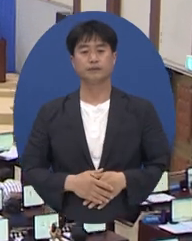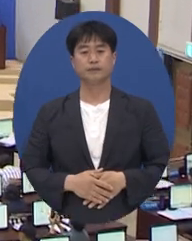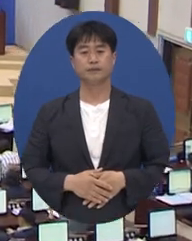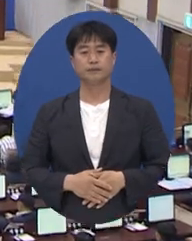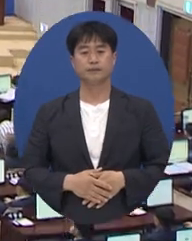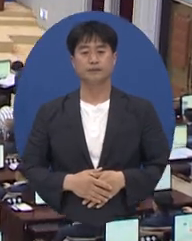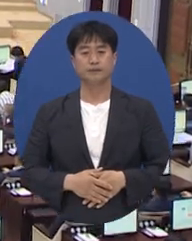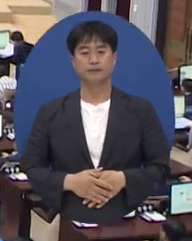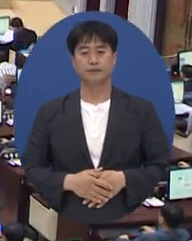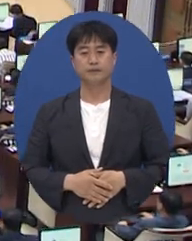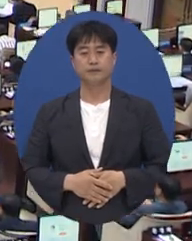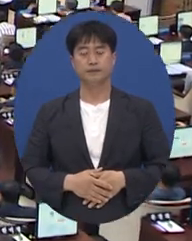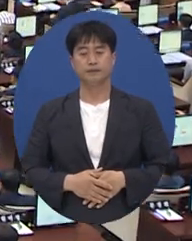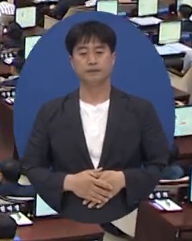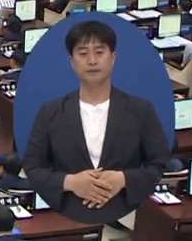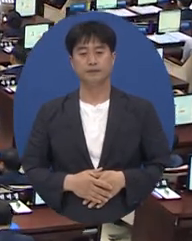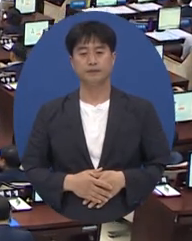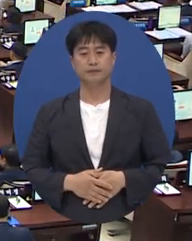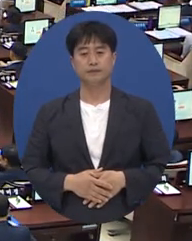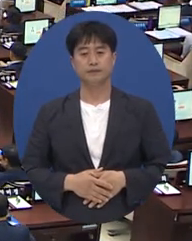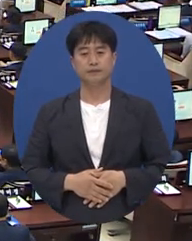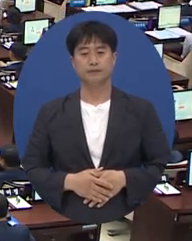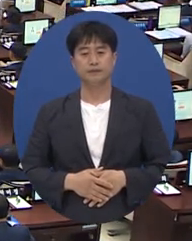7 tv 최창수 입니다